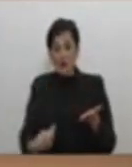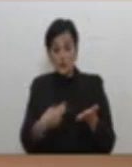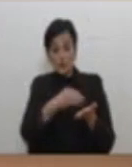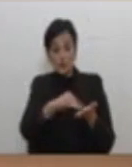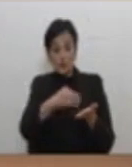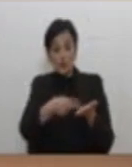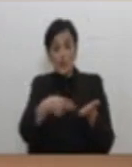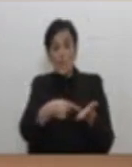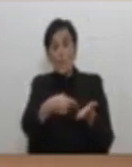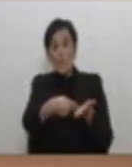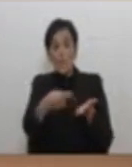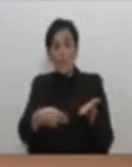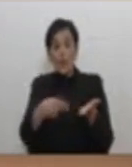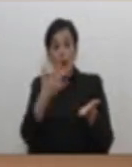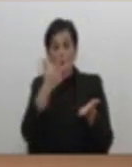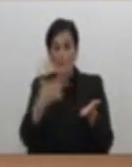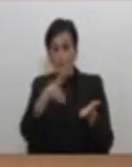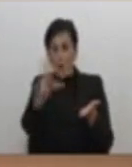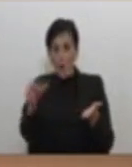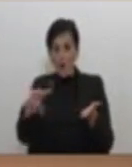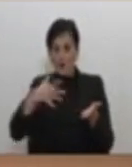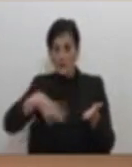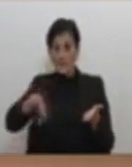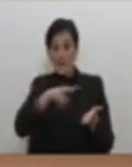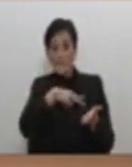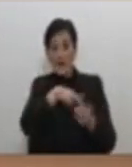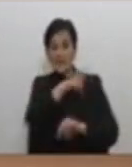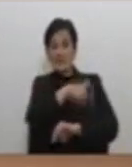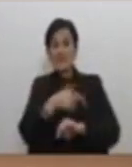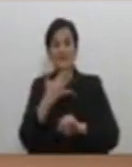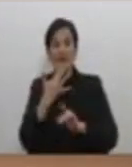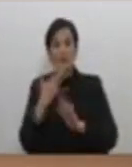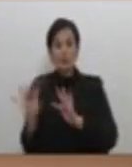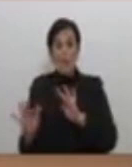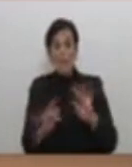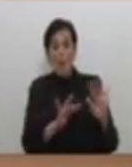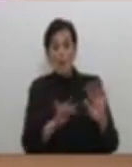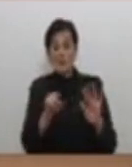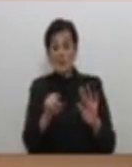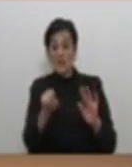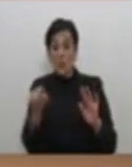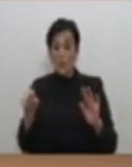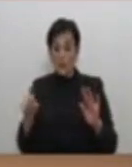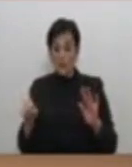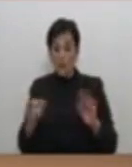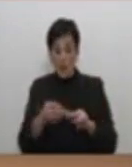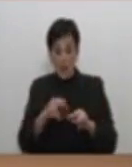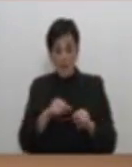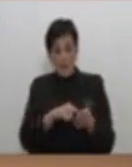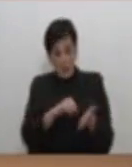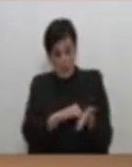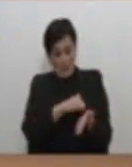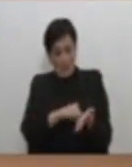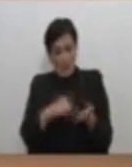ხელი მოაწერეს პოლიტიკოსებმა, საქართველოს პარლამენტის წევრებმა ნაციონალური მოძრაობიდან და ამ დოკუმენტში